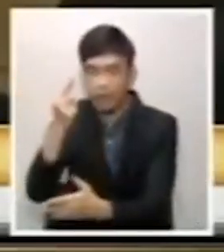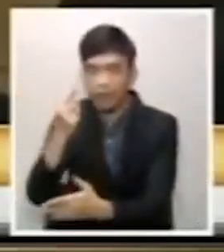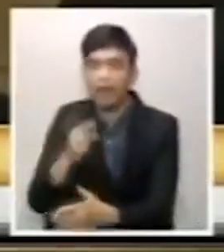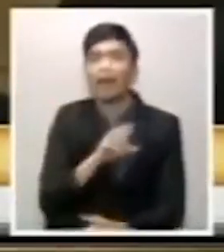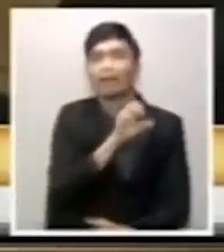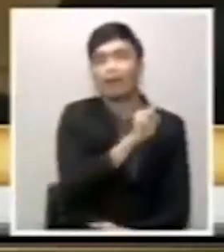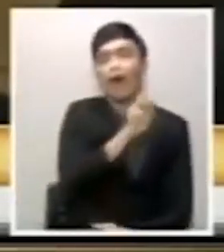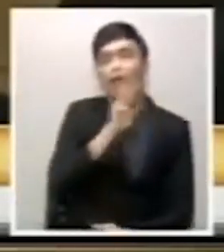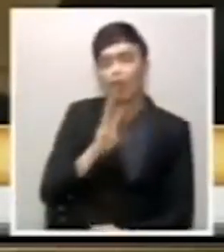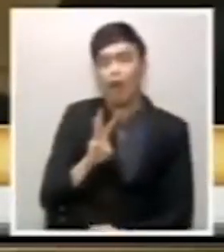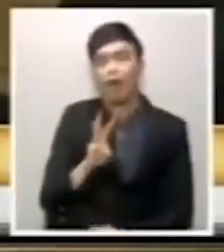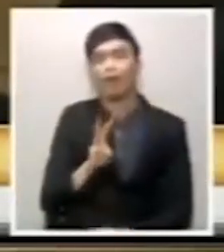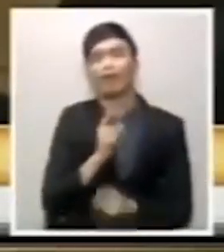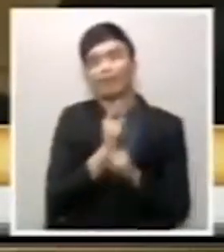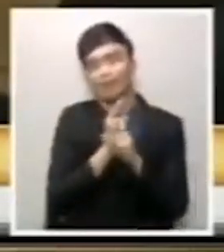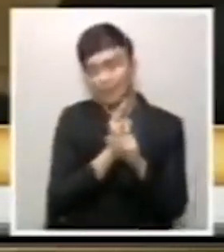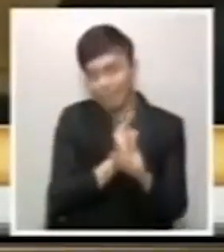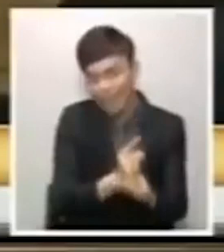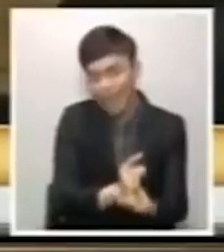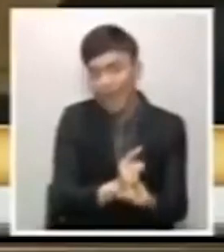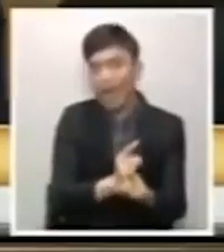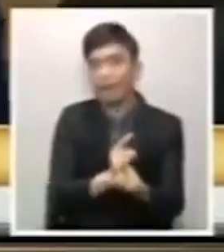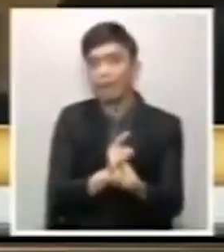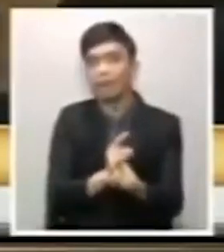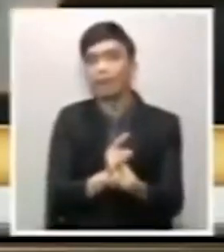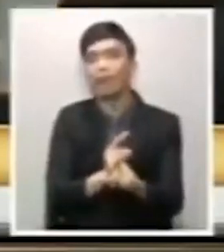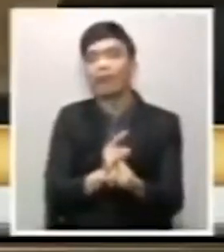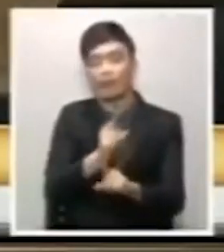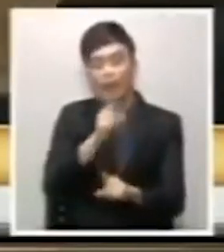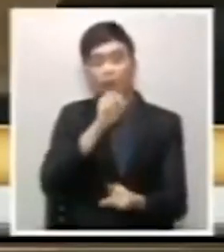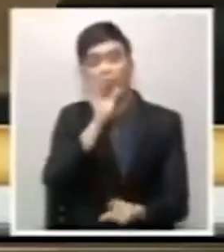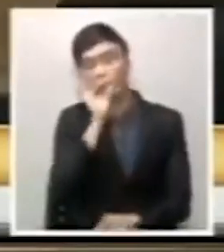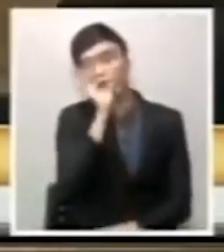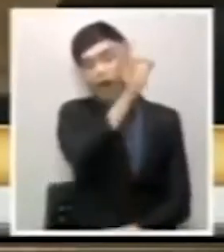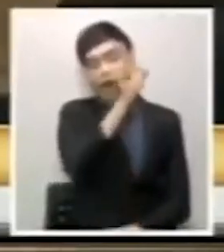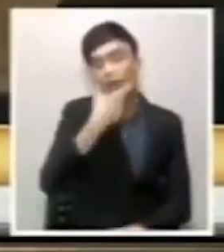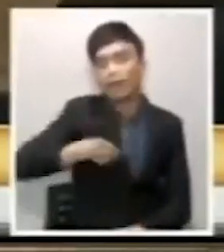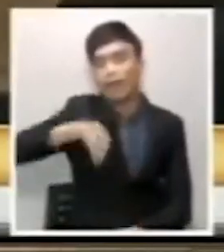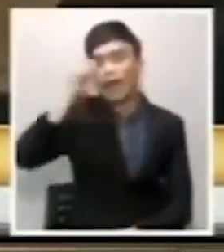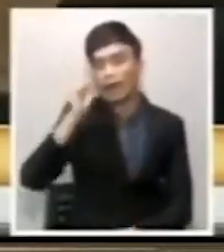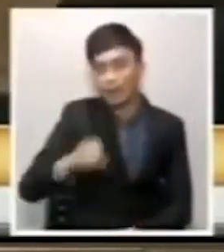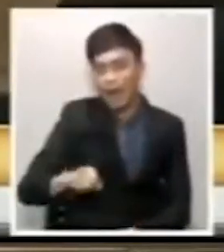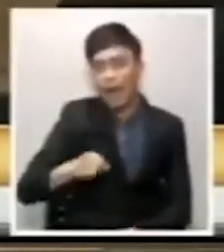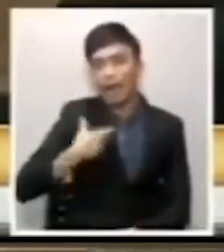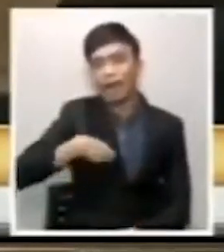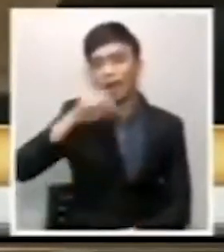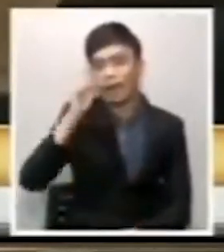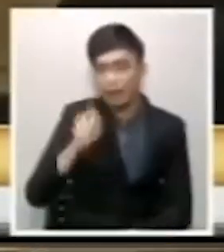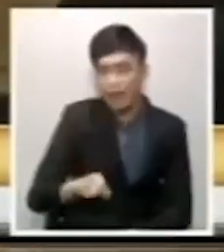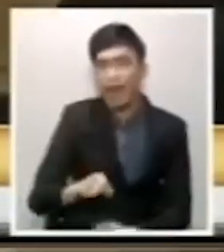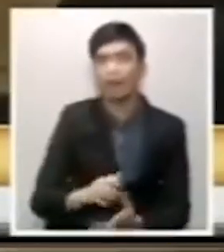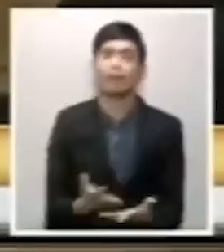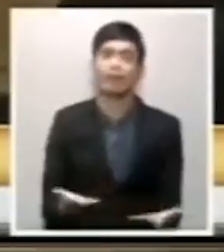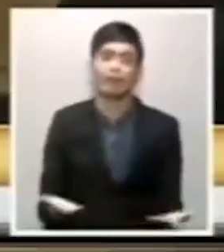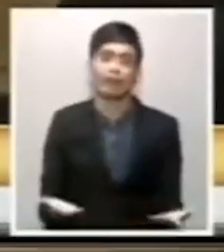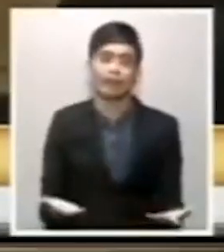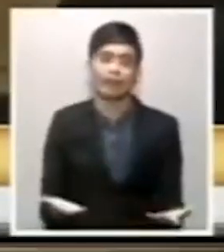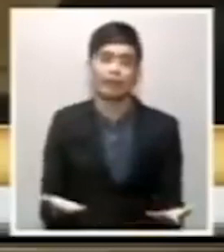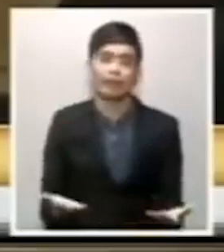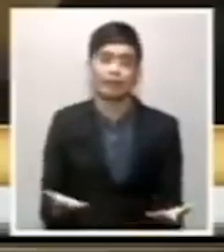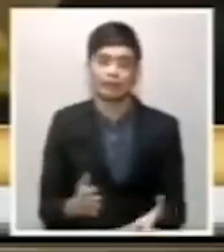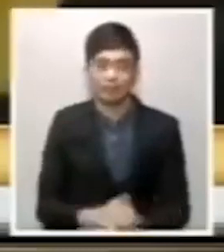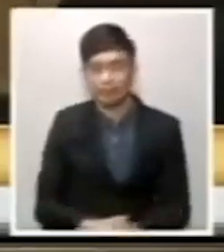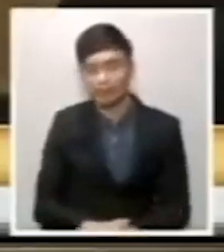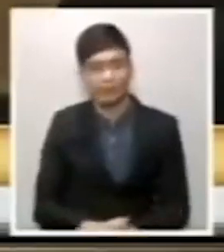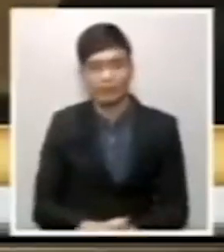ศาสตร์ชาติในการเข้าไปร้องต่อศาลรัฐธรรมนูญเพื่อตั้งตนเองเป็นปฏิปักษ์กับรัฐบาลที่เป็นประชาธิปไตยได้